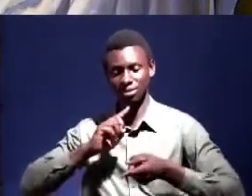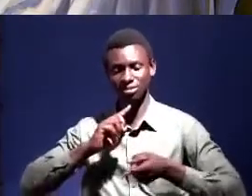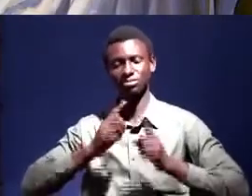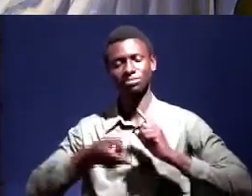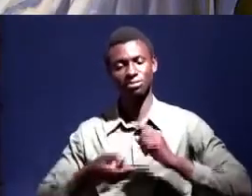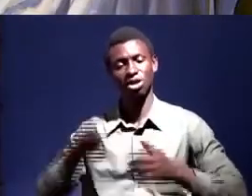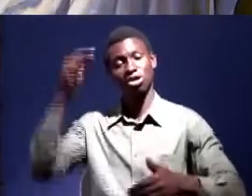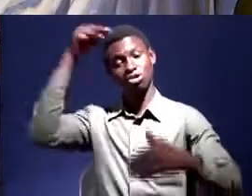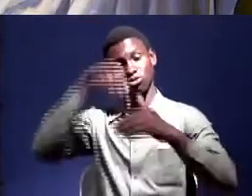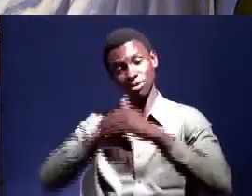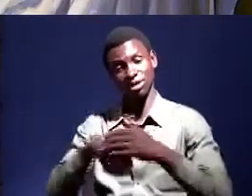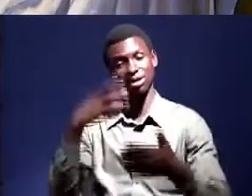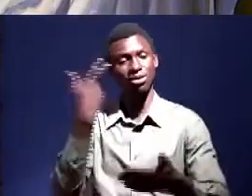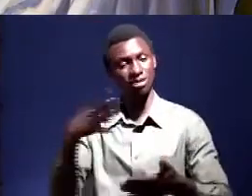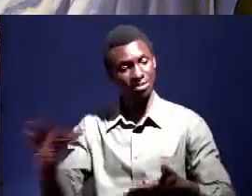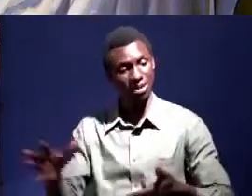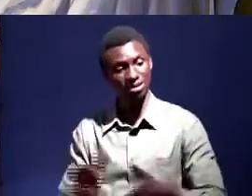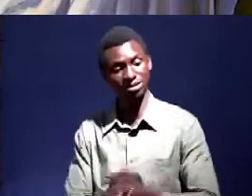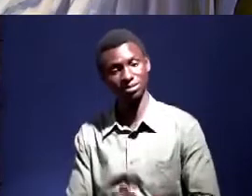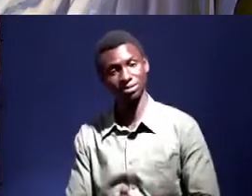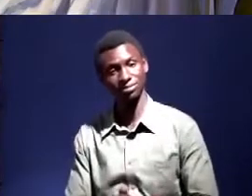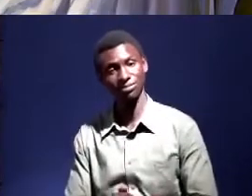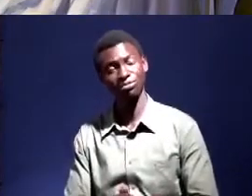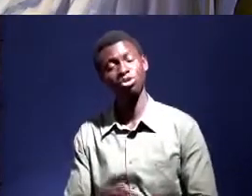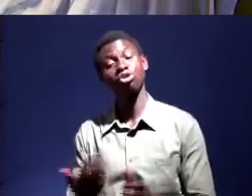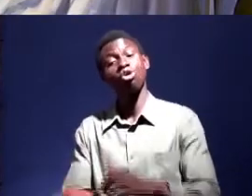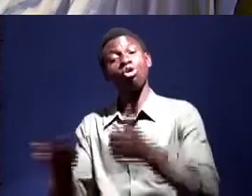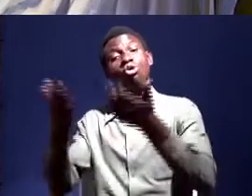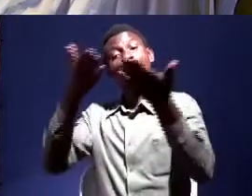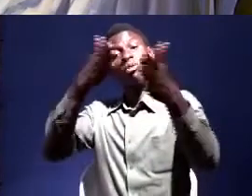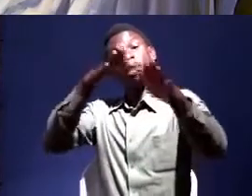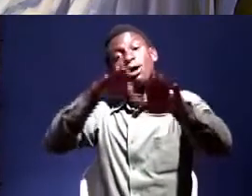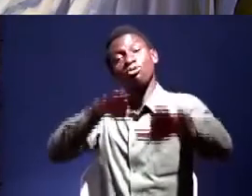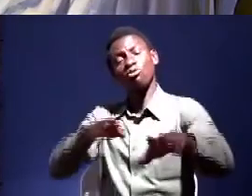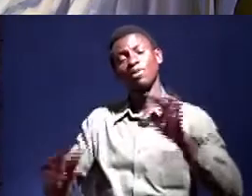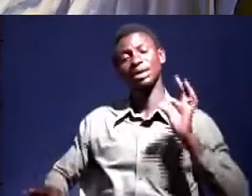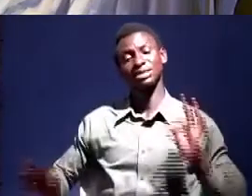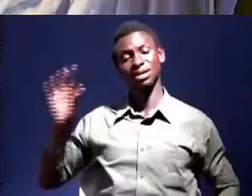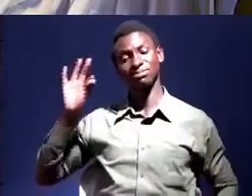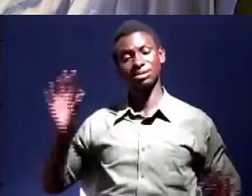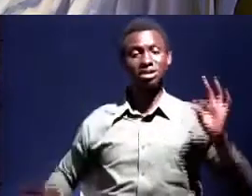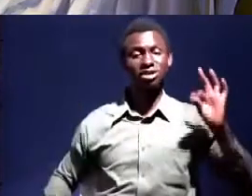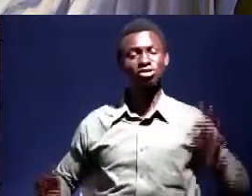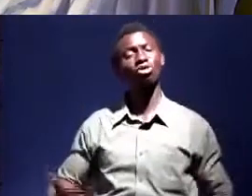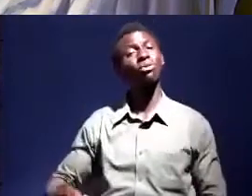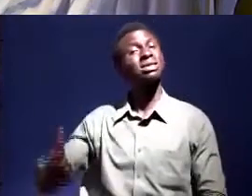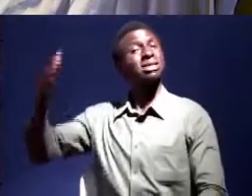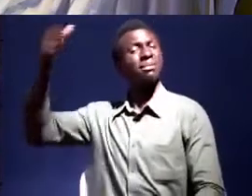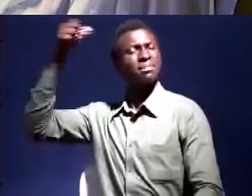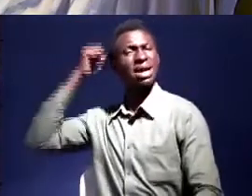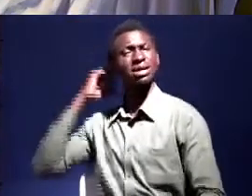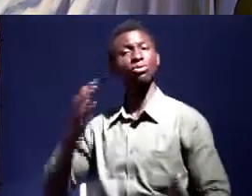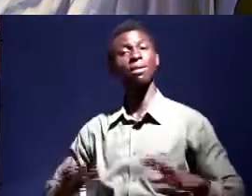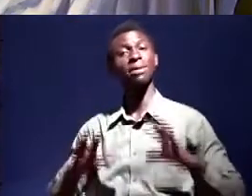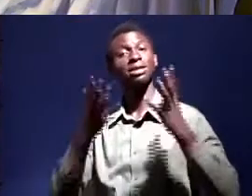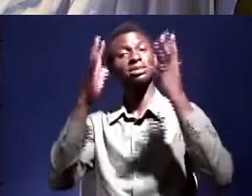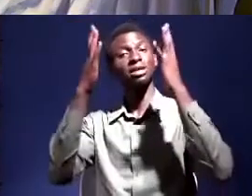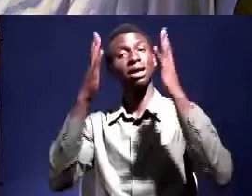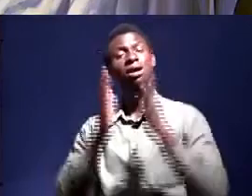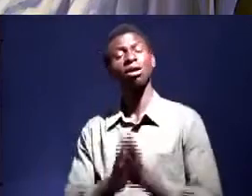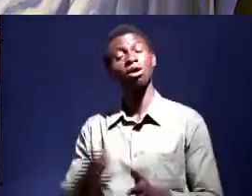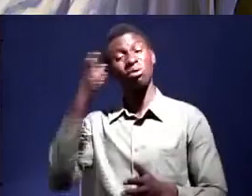maji. You're dying to the old way of life. Unakufa katika mtindo wa zamani wa maisha. And the devil comes to you.